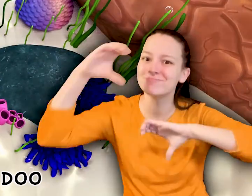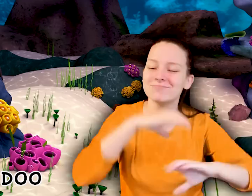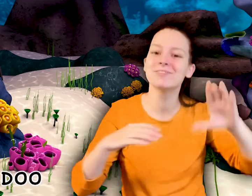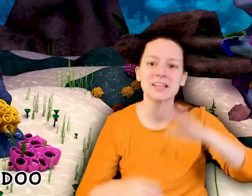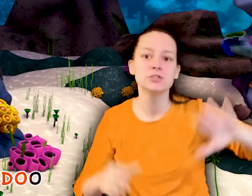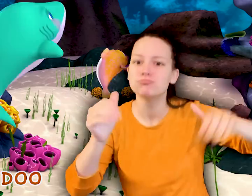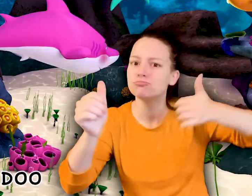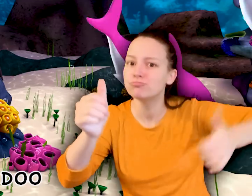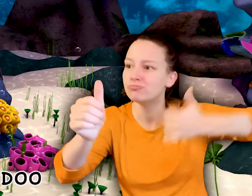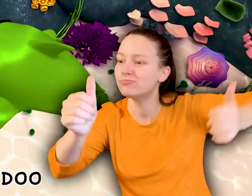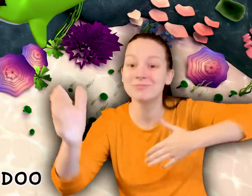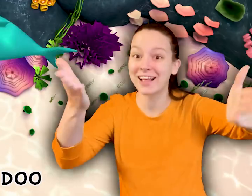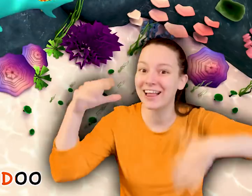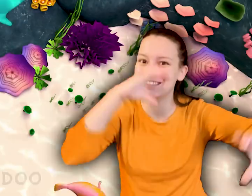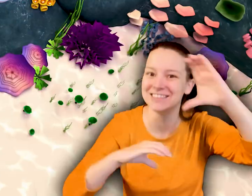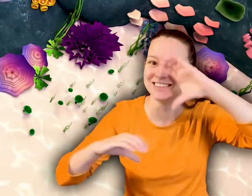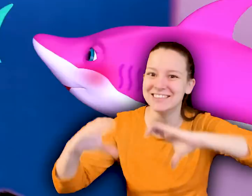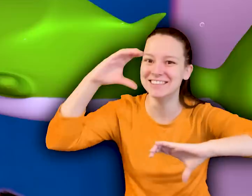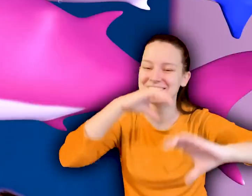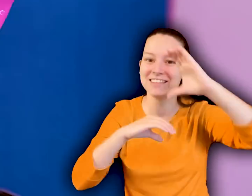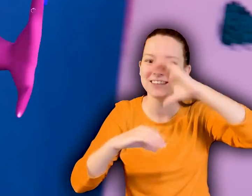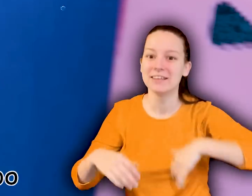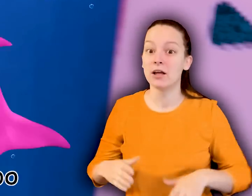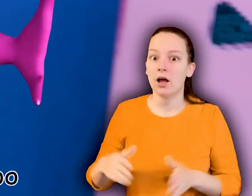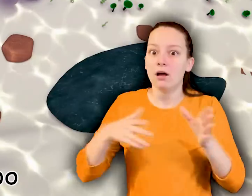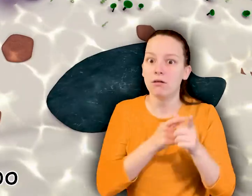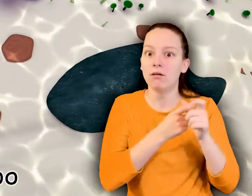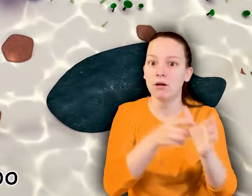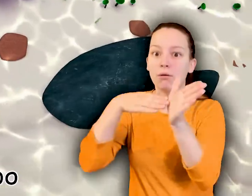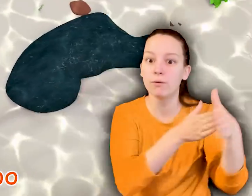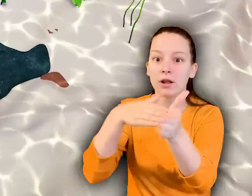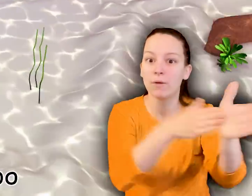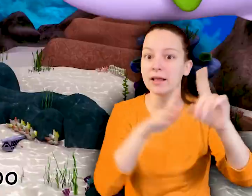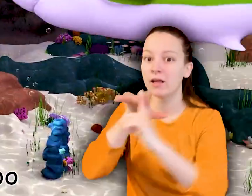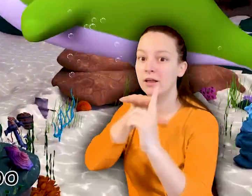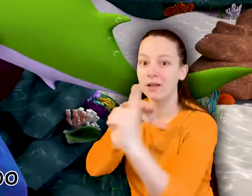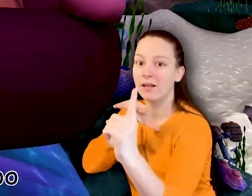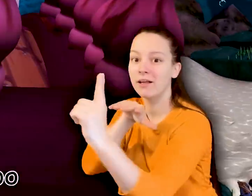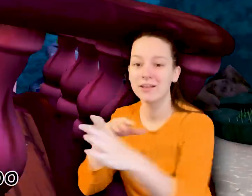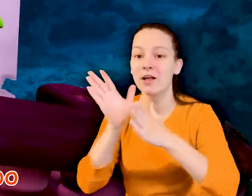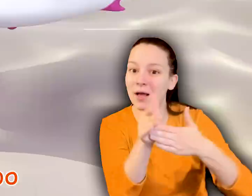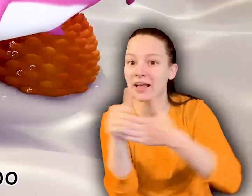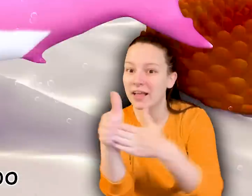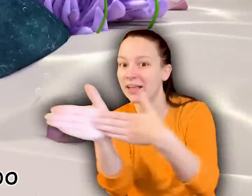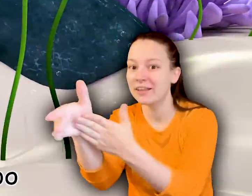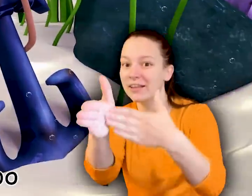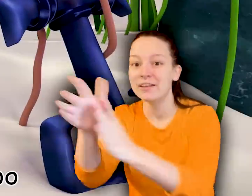hun Let's Go Hunt Let's Go Hunt run away run away